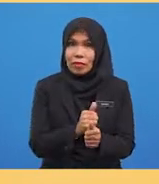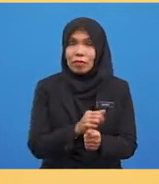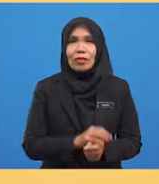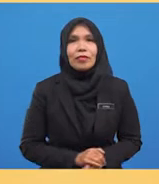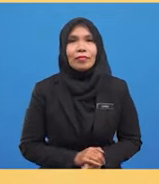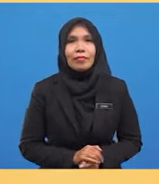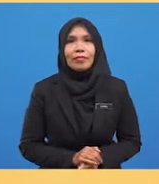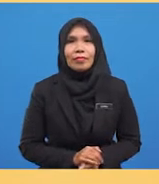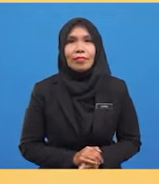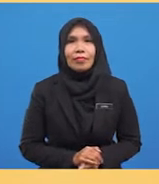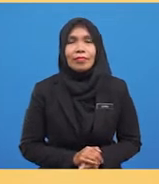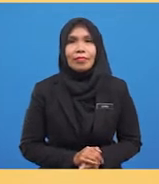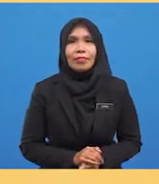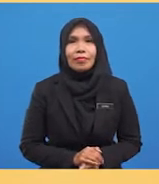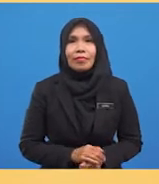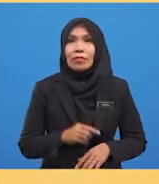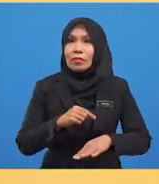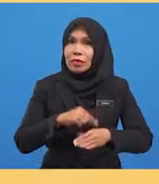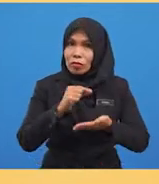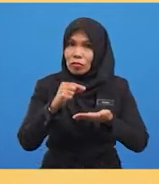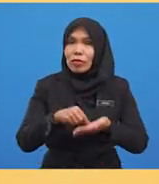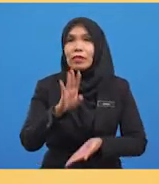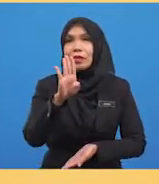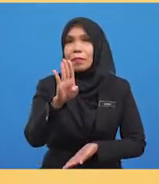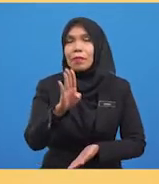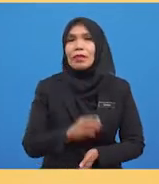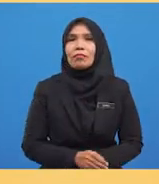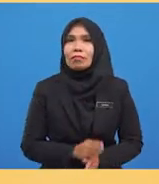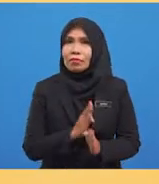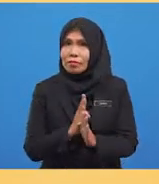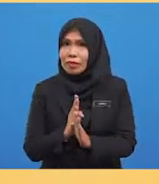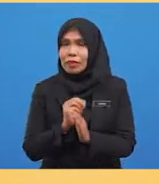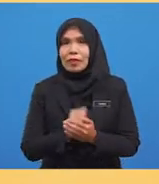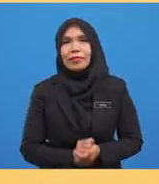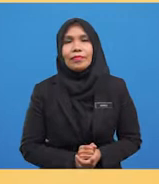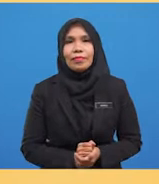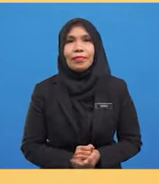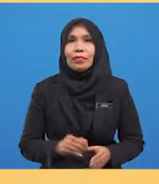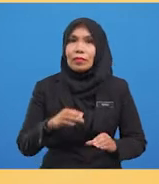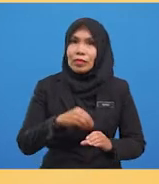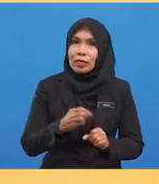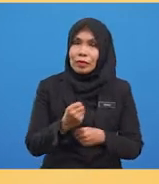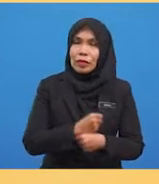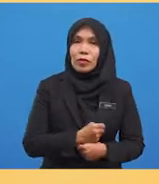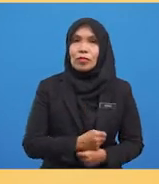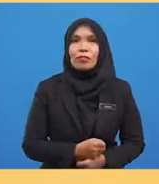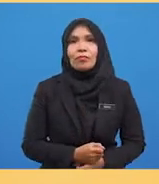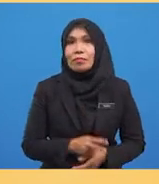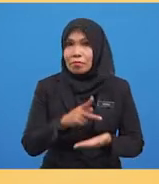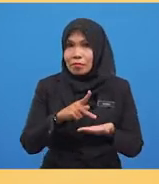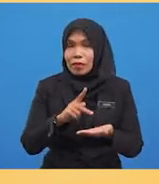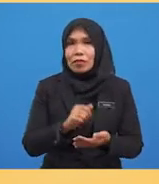ini ditulis empat baris dalam bentuk pantun atau syair.